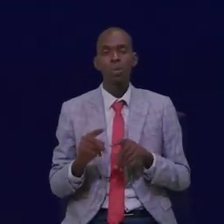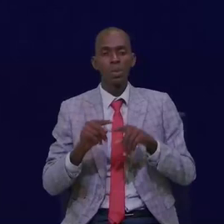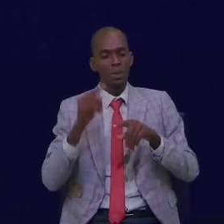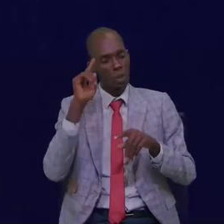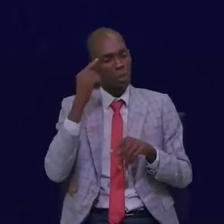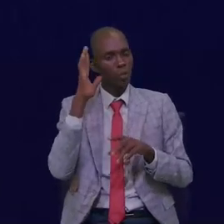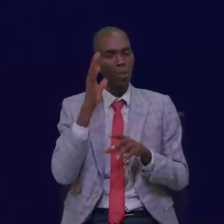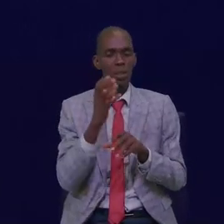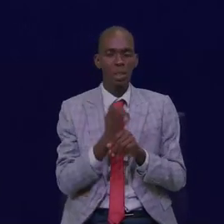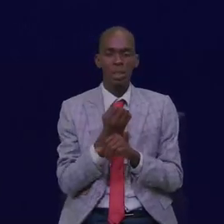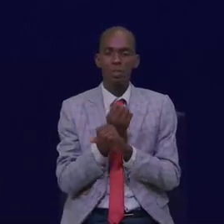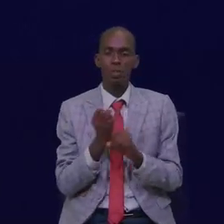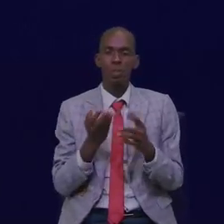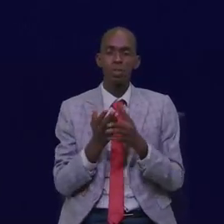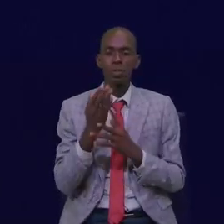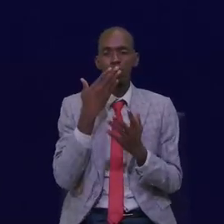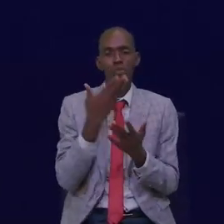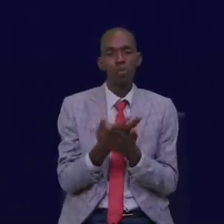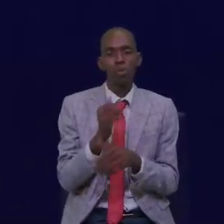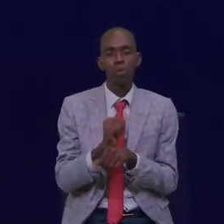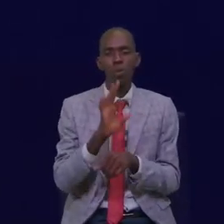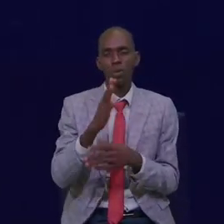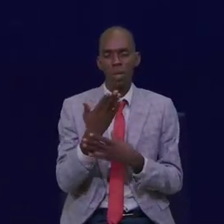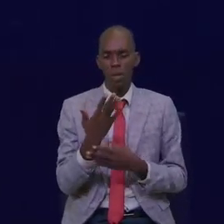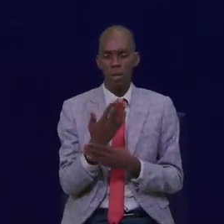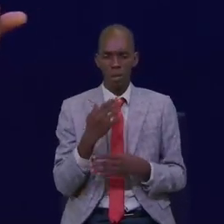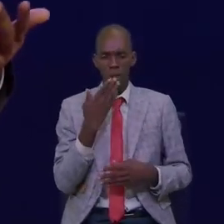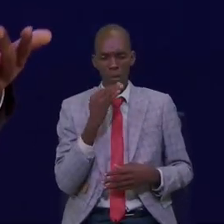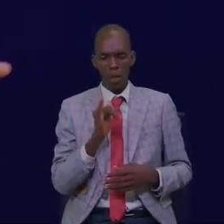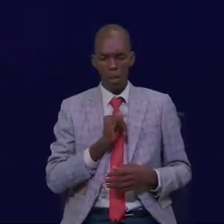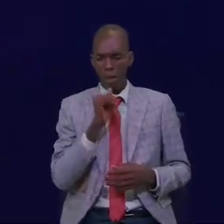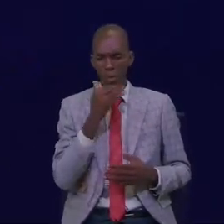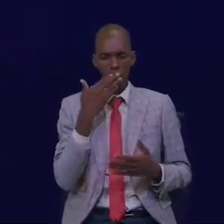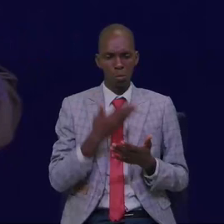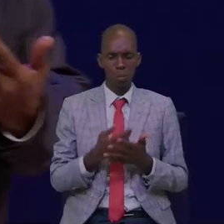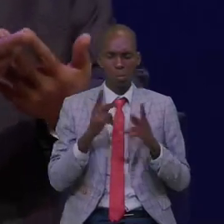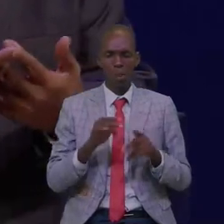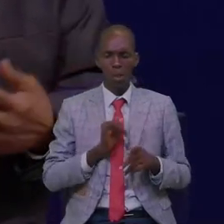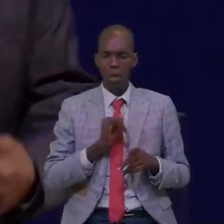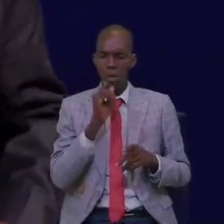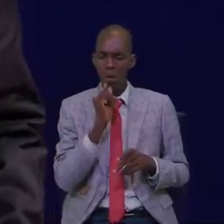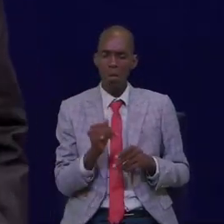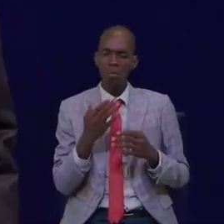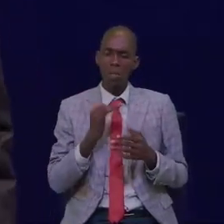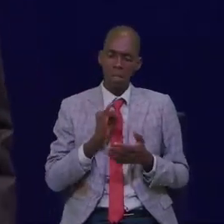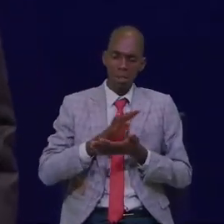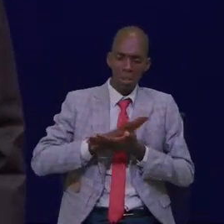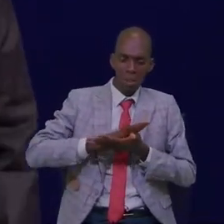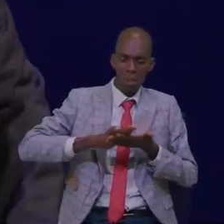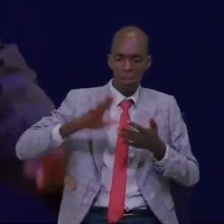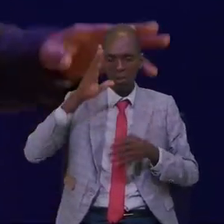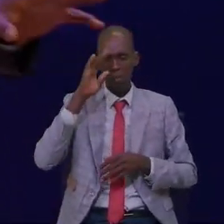croient que leur salut doit provenir de leurs mains, je suis bon, je suis doux, je suis ceci et